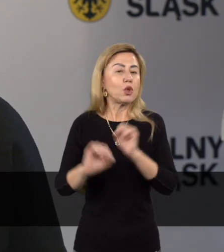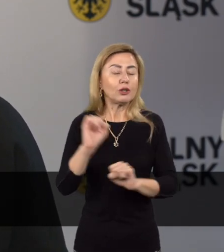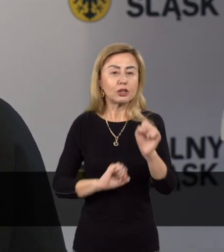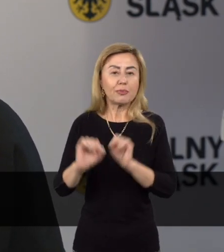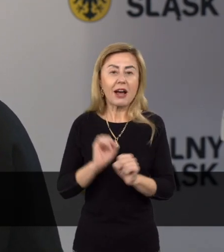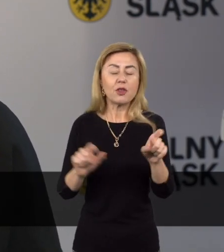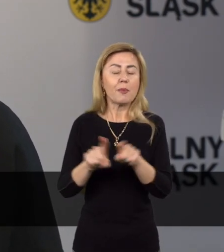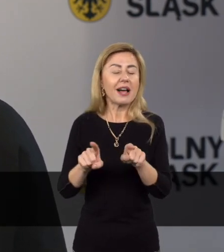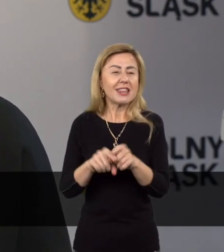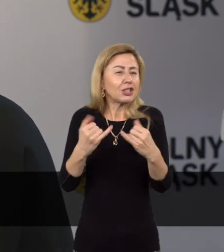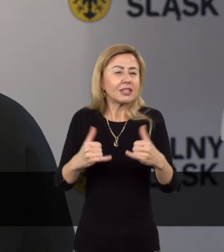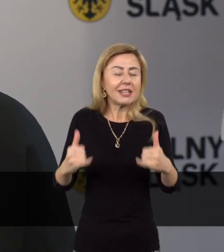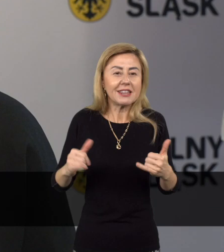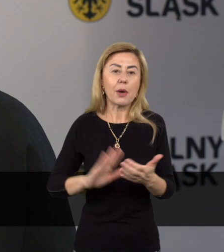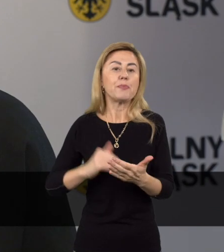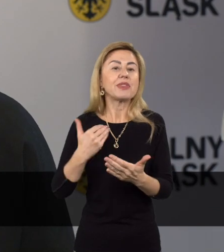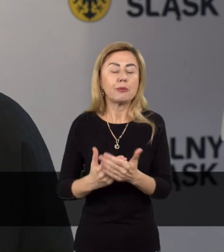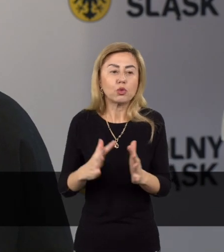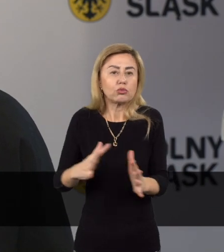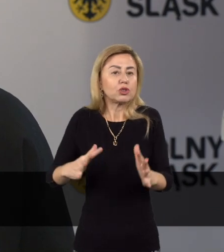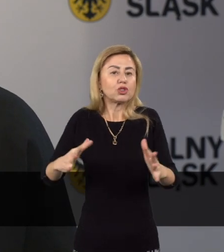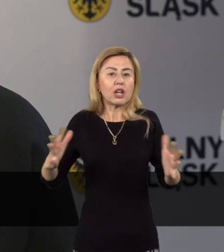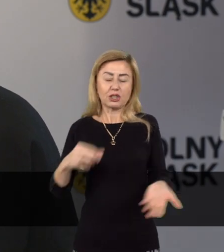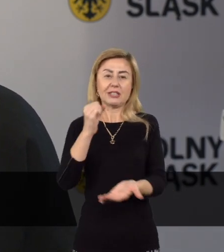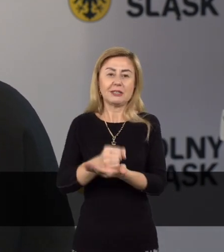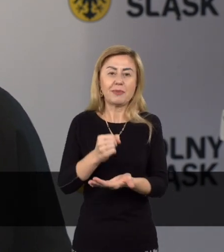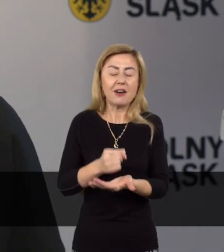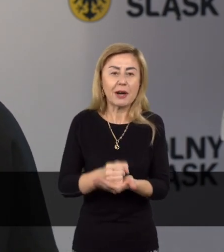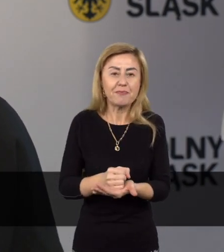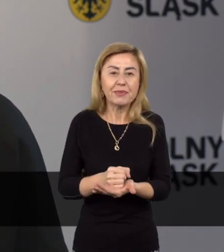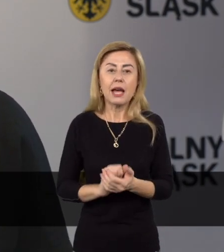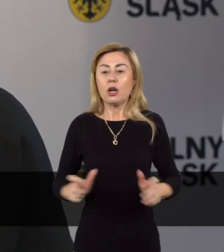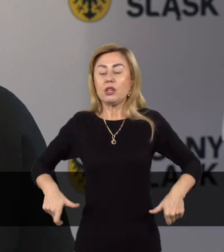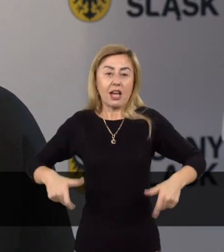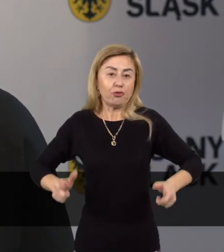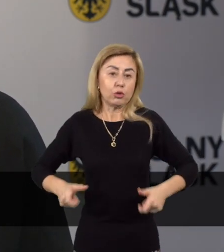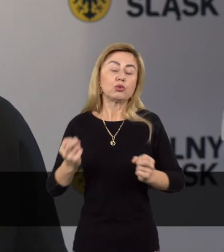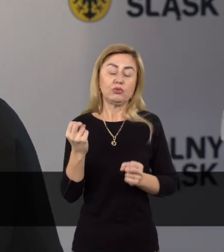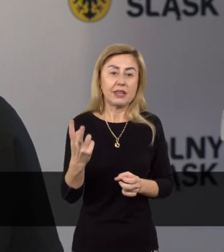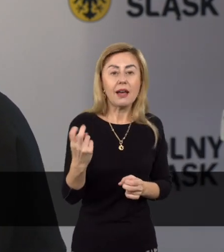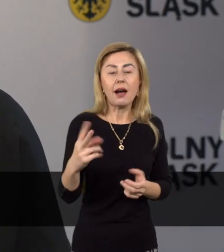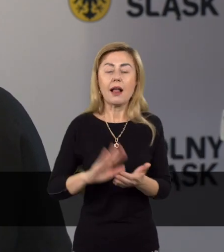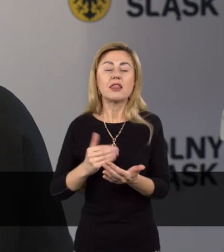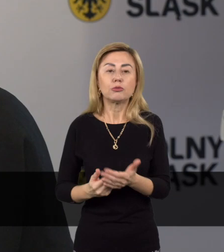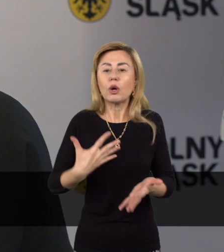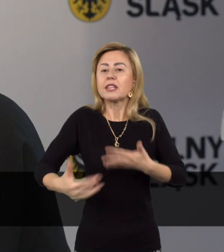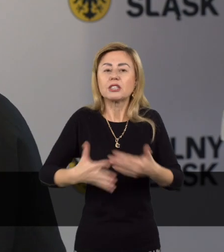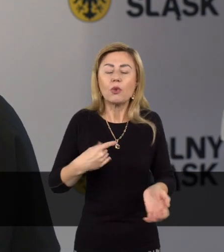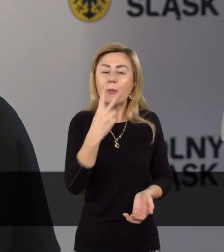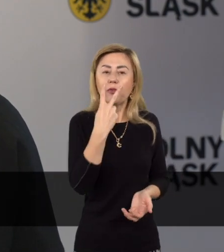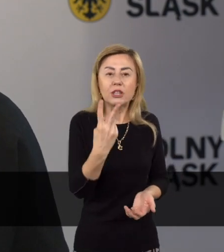myślenie o tym projektowaniu uniwersalnym to jest troszeczkę szerszy kontekst, tak? To nie tylko osoba na wózku, ale osoba